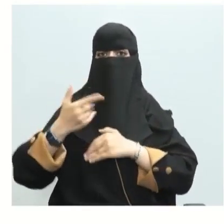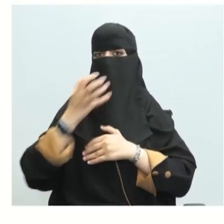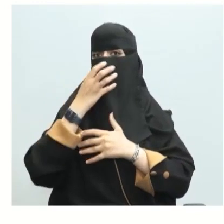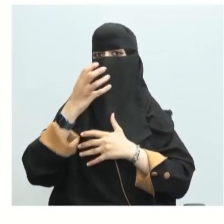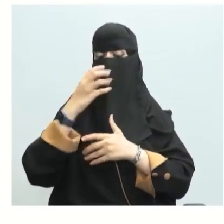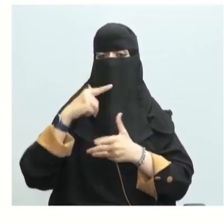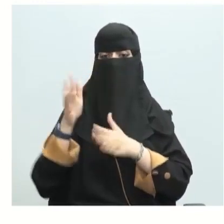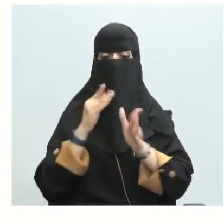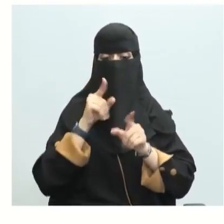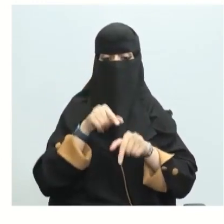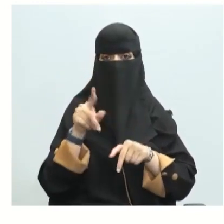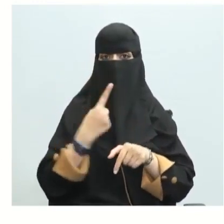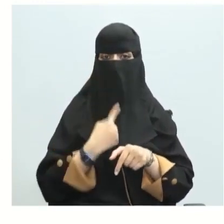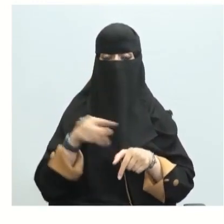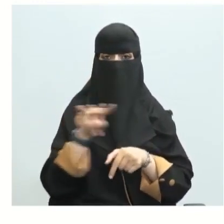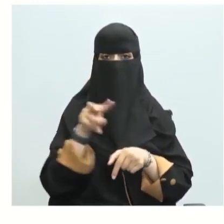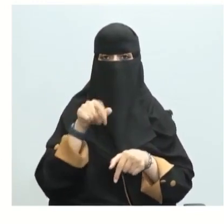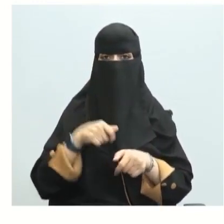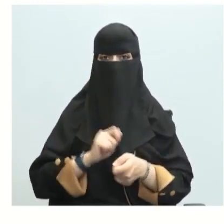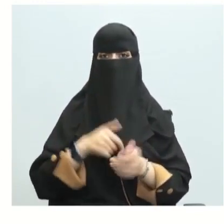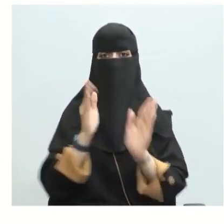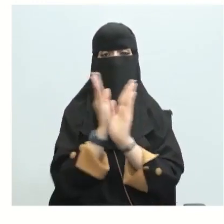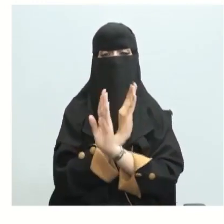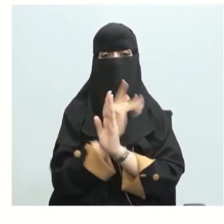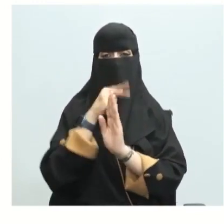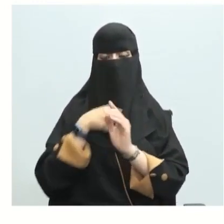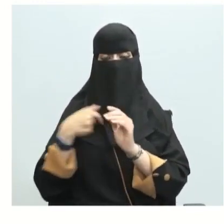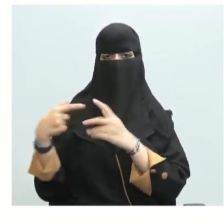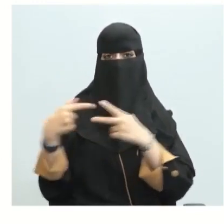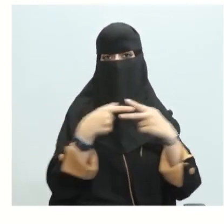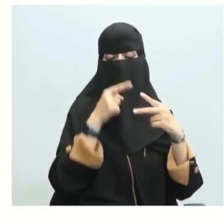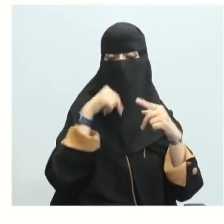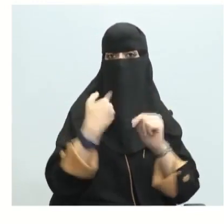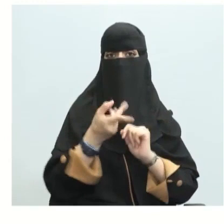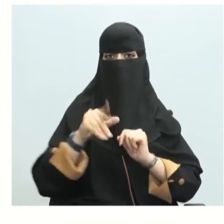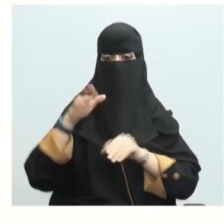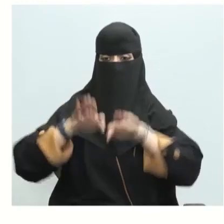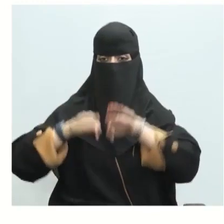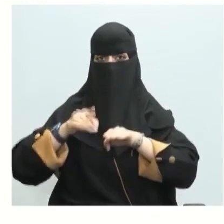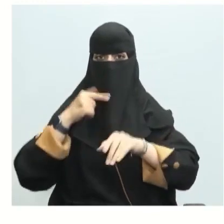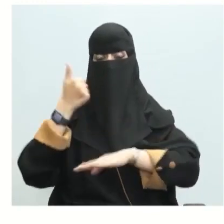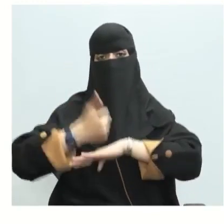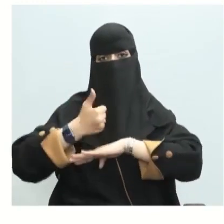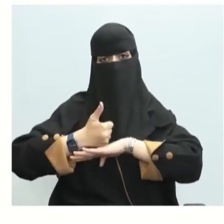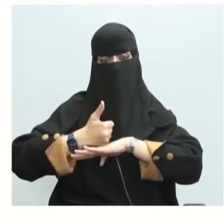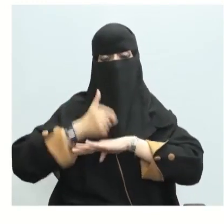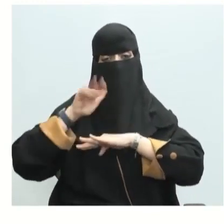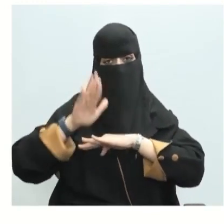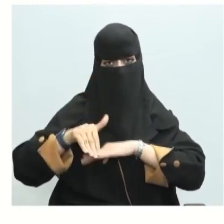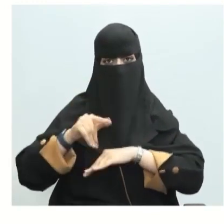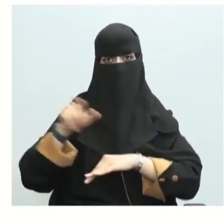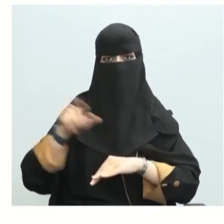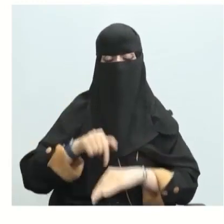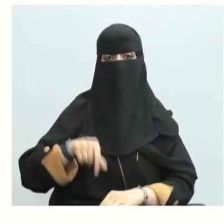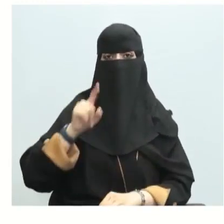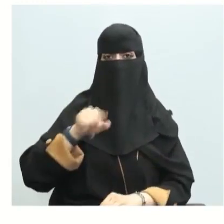اذا نحن نريد ان نقوم بعكس السهم هنا حتى يعطيني ناتج حسب المعادله الاساسيه اذا في بي لابد